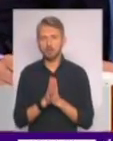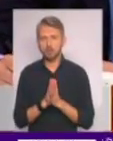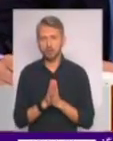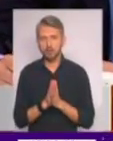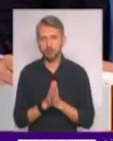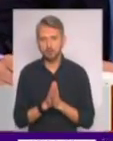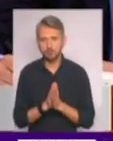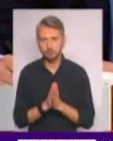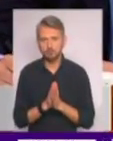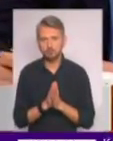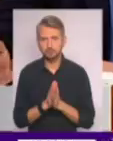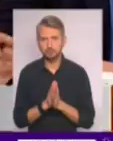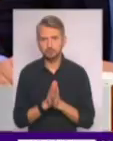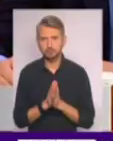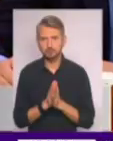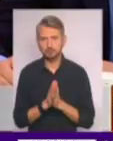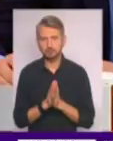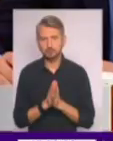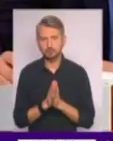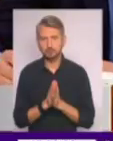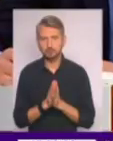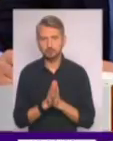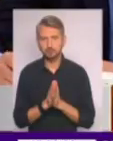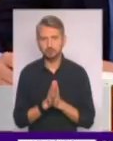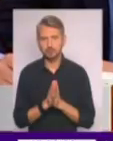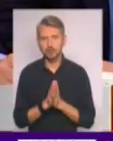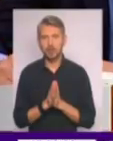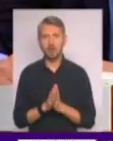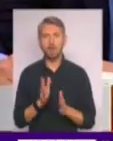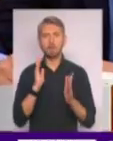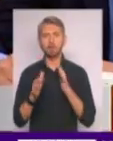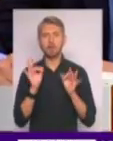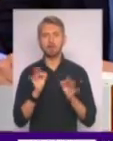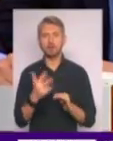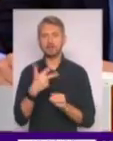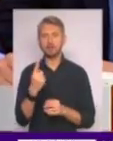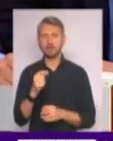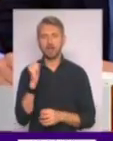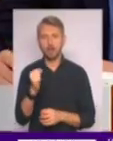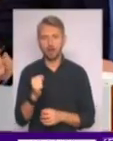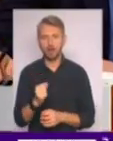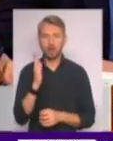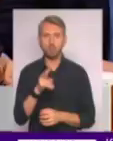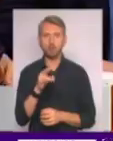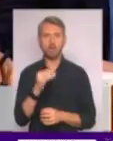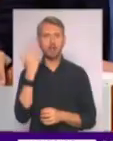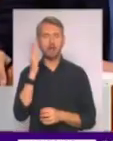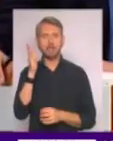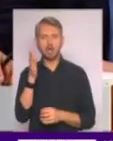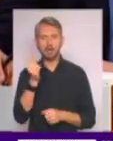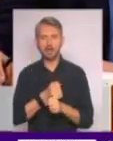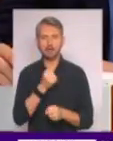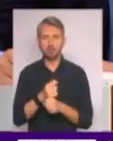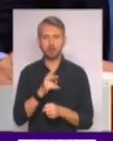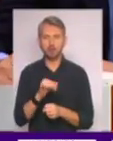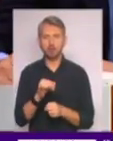ласка. Так, так, добрий говоріть, день. Говоріть. Правди 31А. Правда 31А. Будет ли, заработает